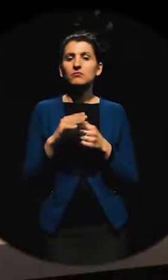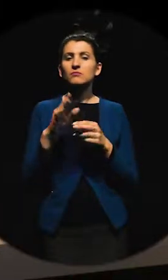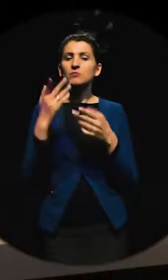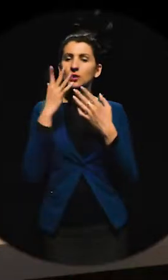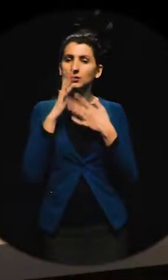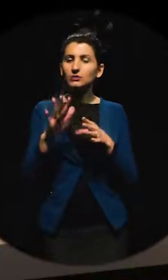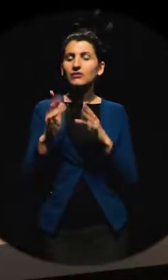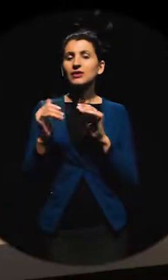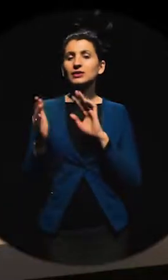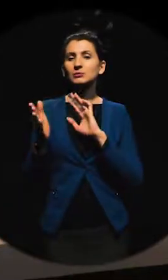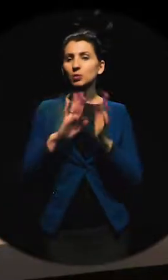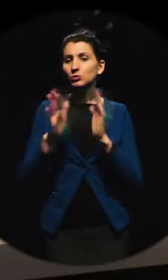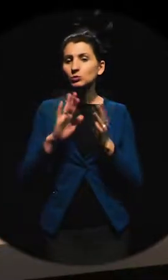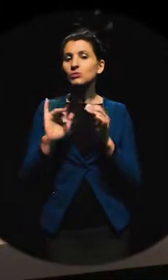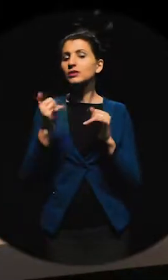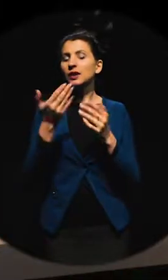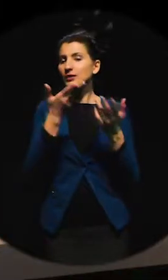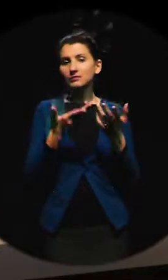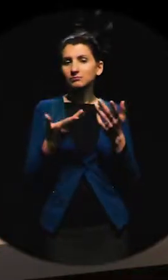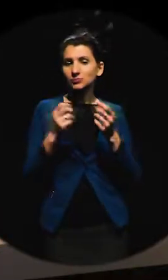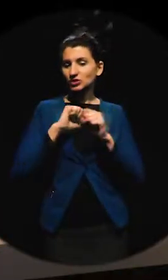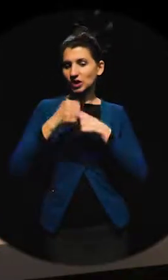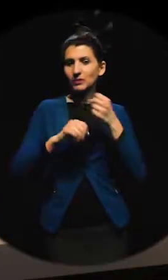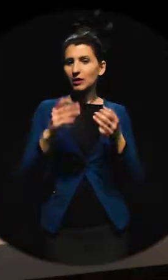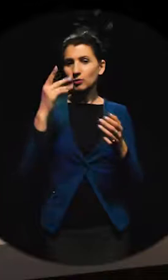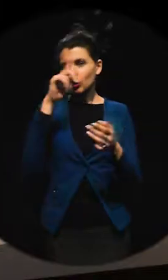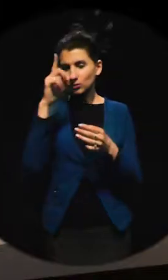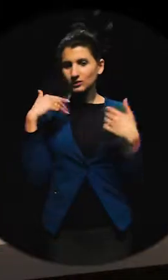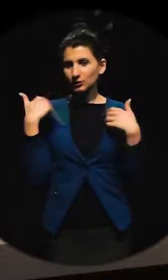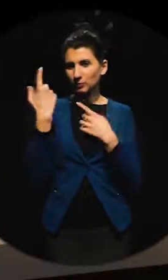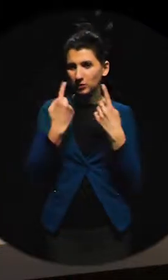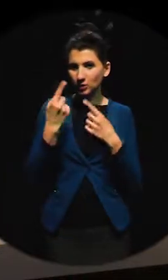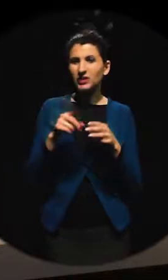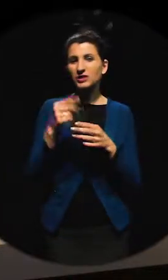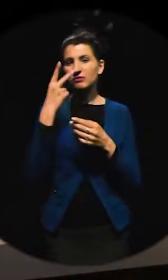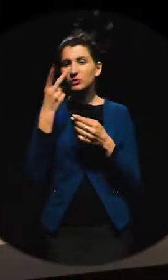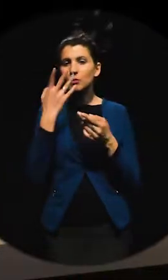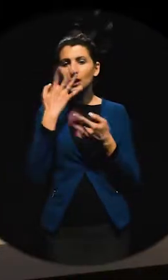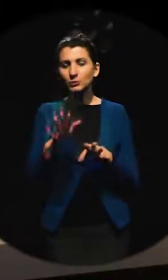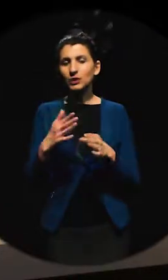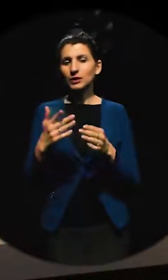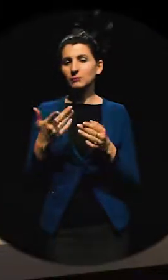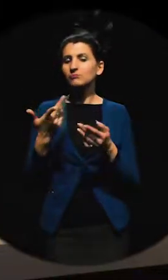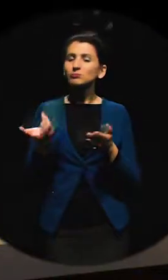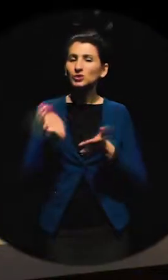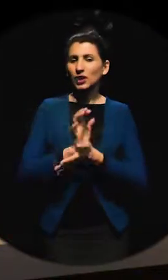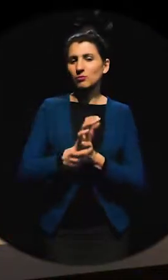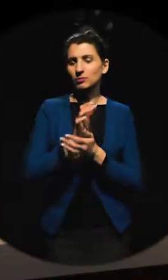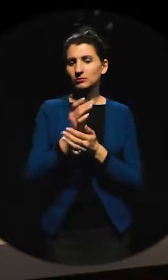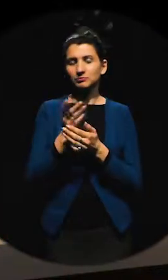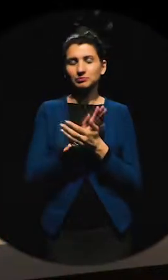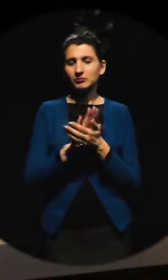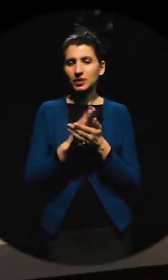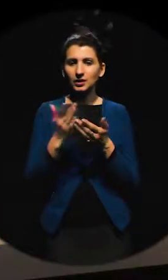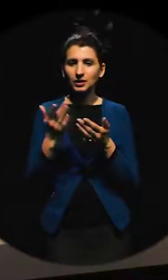urządzenia, tak? Znaczy odsłania to, jak jest urządzona. Odsłania też taką przemoc, która jest wpisana w tę przestrzeń wspólnie zamieszkiwaną